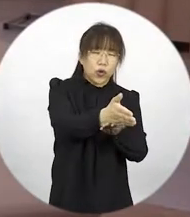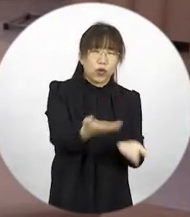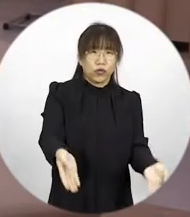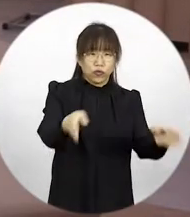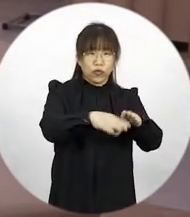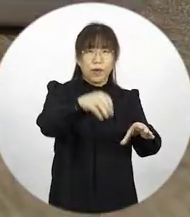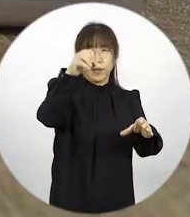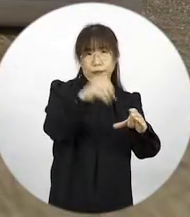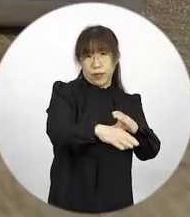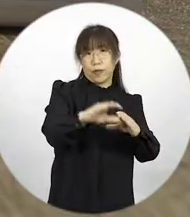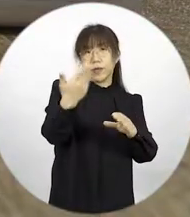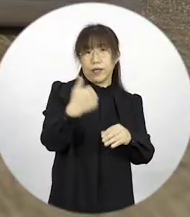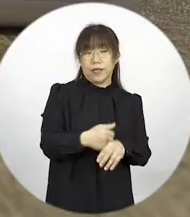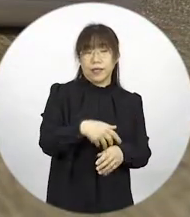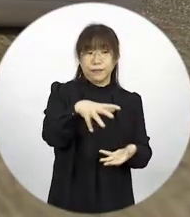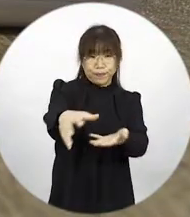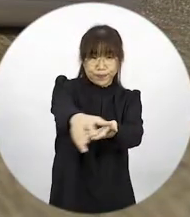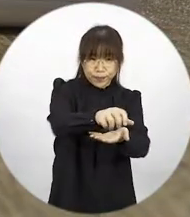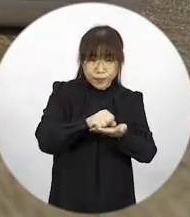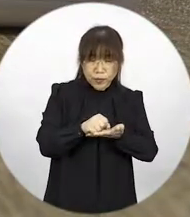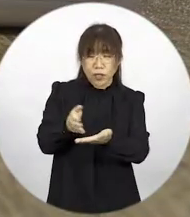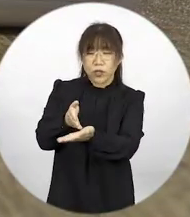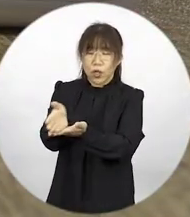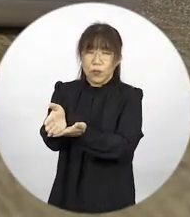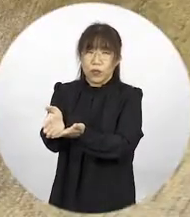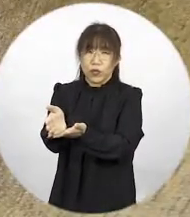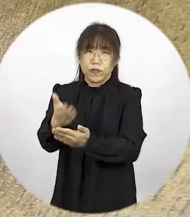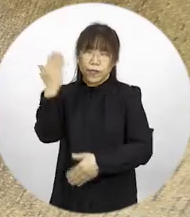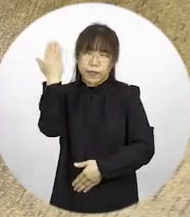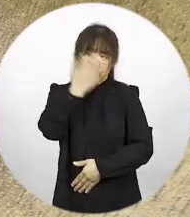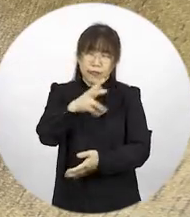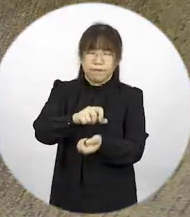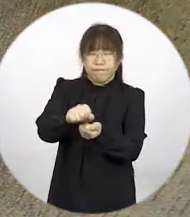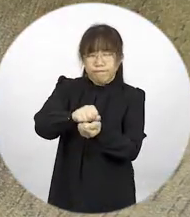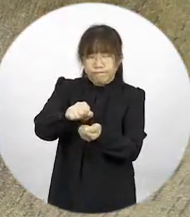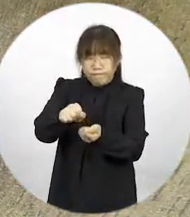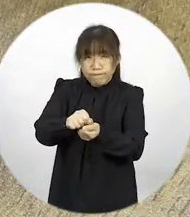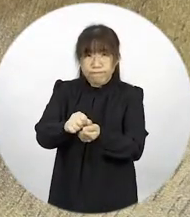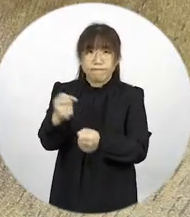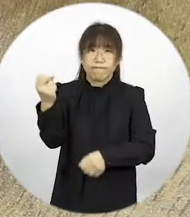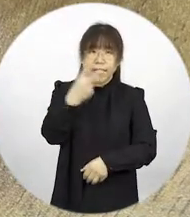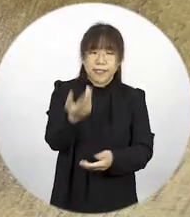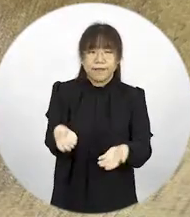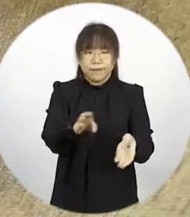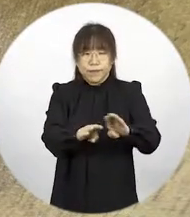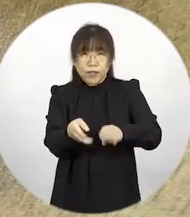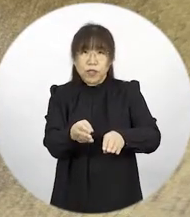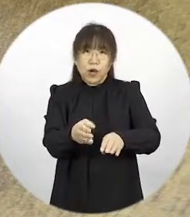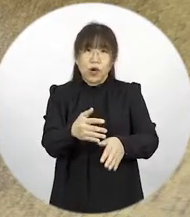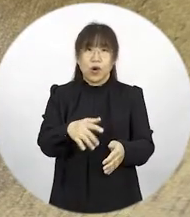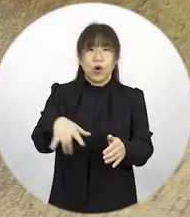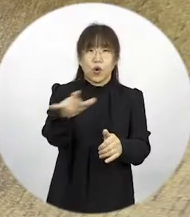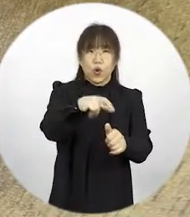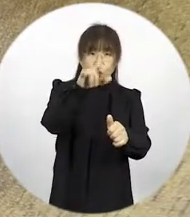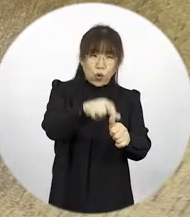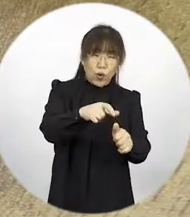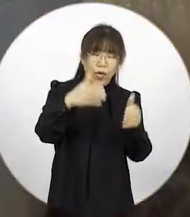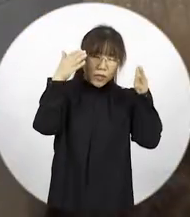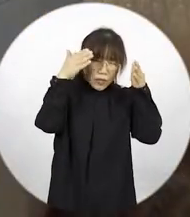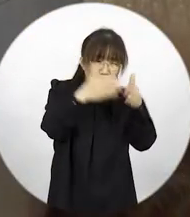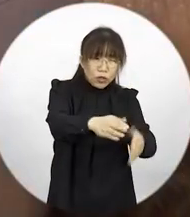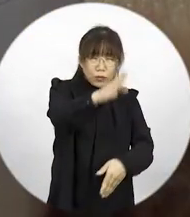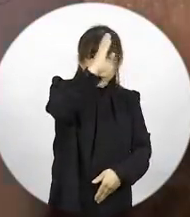됩니다. 수거된 기기는 전문업체의 소독과 성능 검사를 거쳐 재포장 후 코로나19 집중관리군